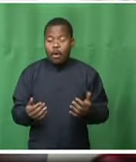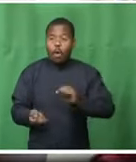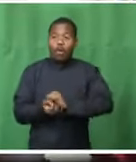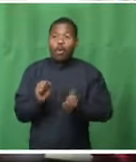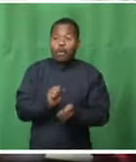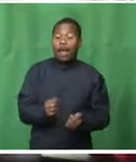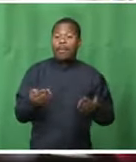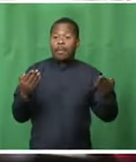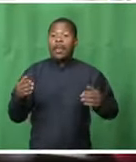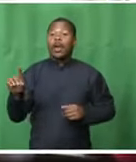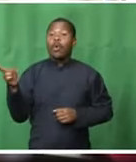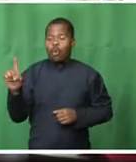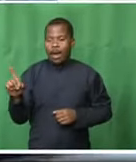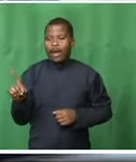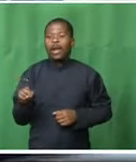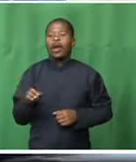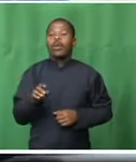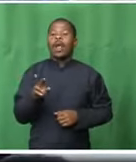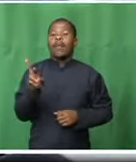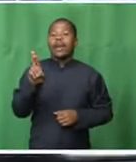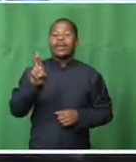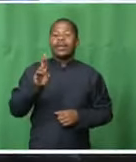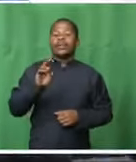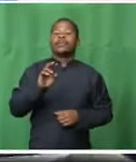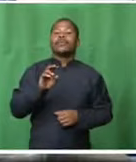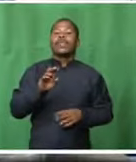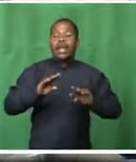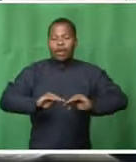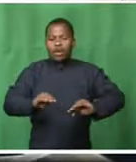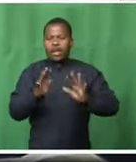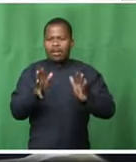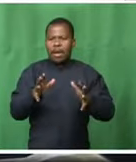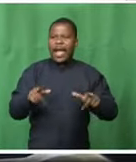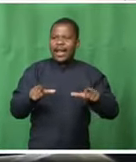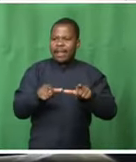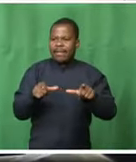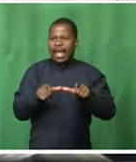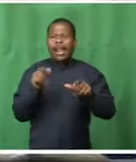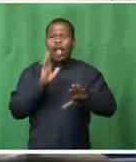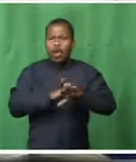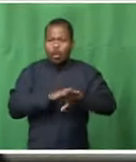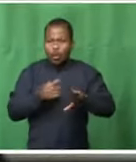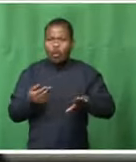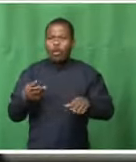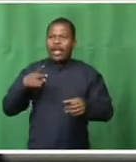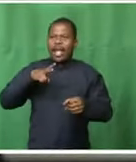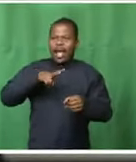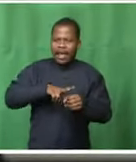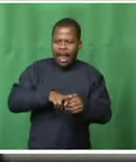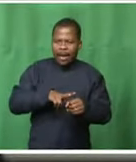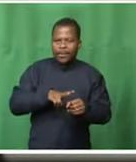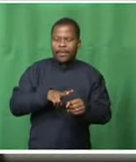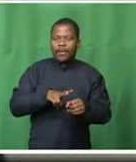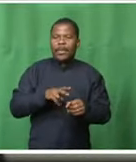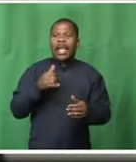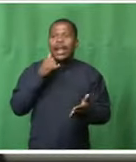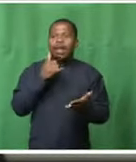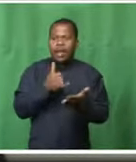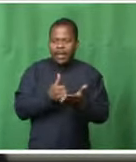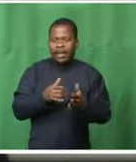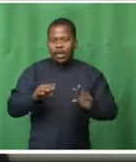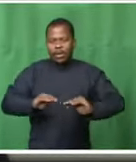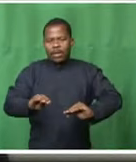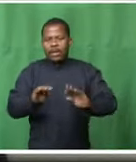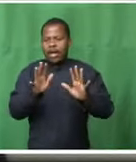inyenti lebaqeqeshi labaqeqesha etifundzeni phecelete ama-regional coaches bede maphepha noma itifiketi lekubanika imvumo yokuthi